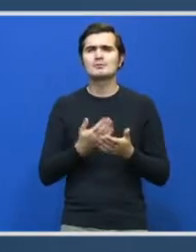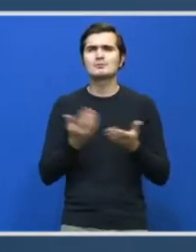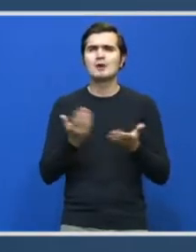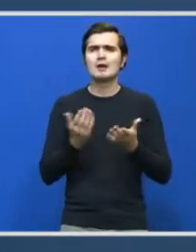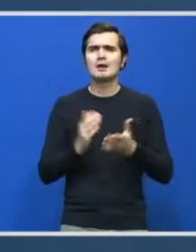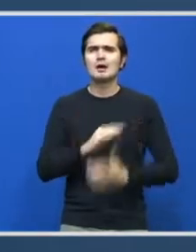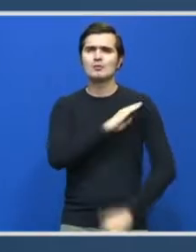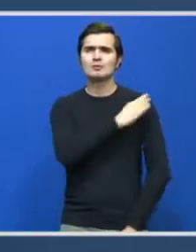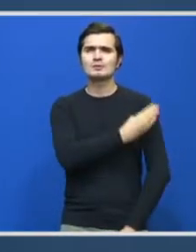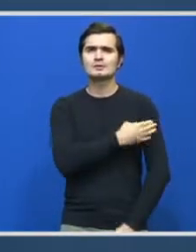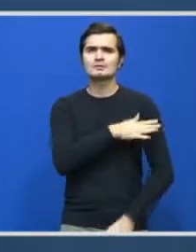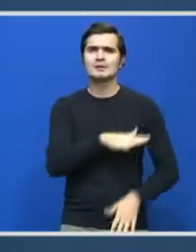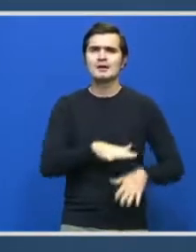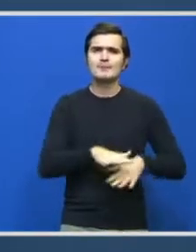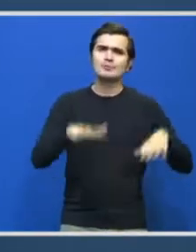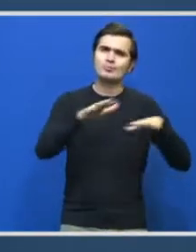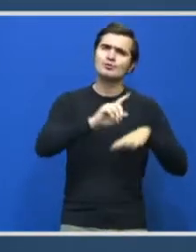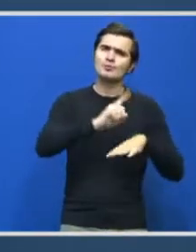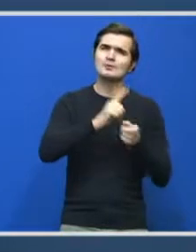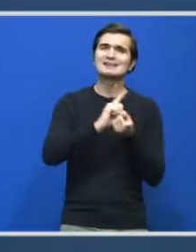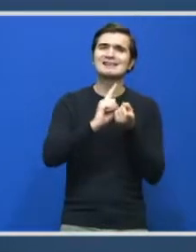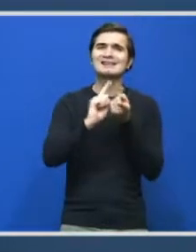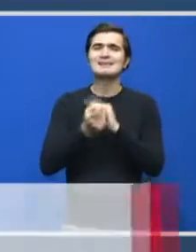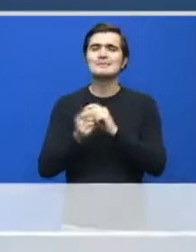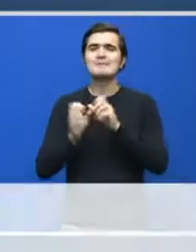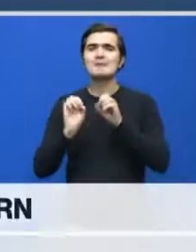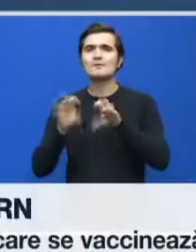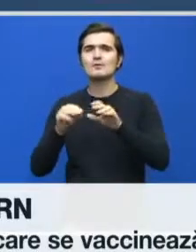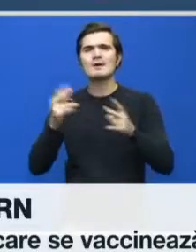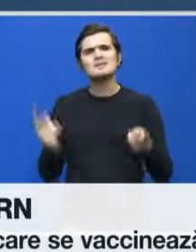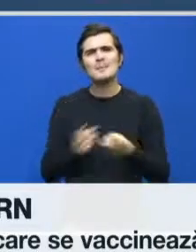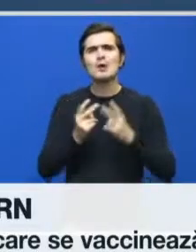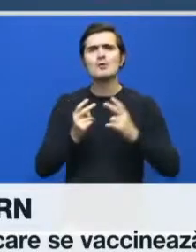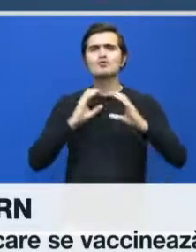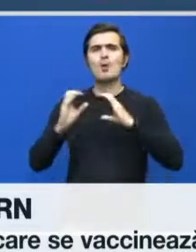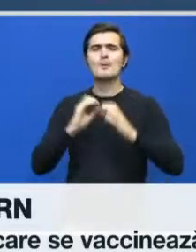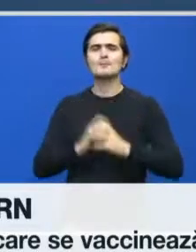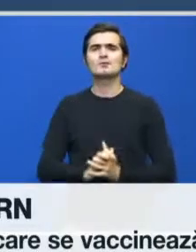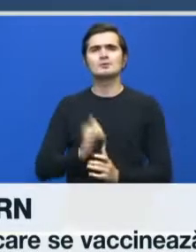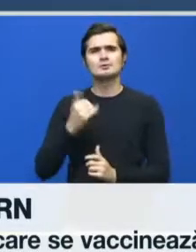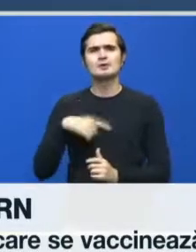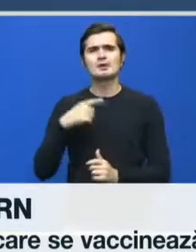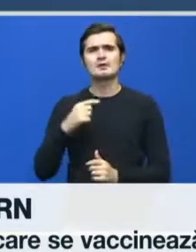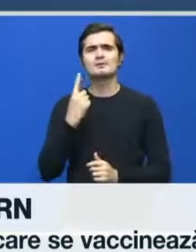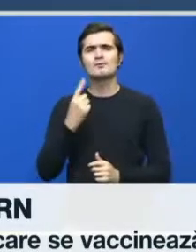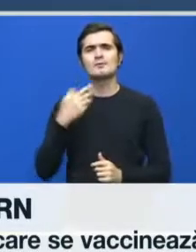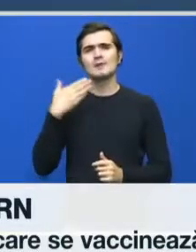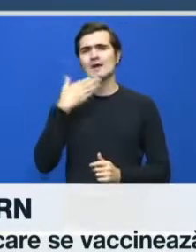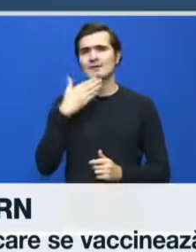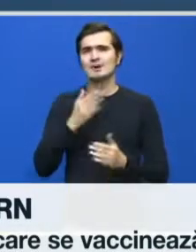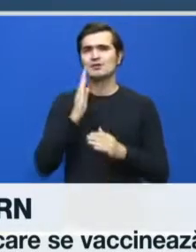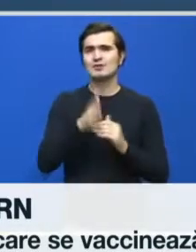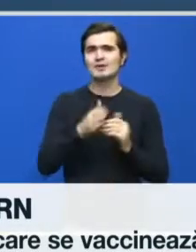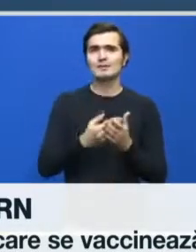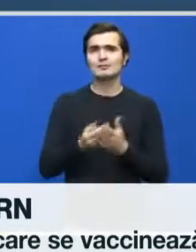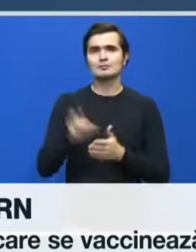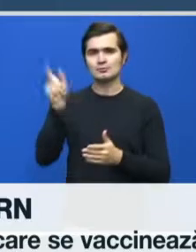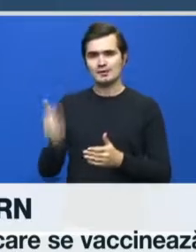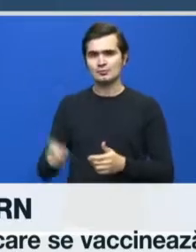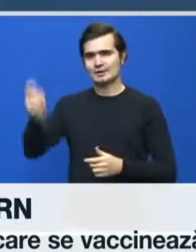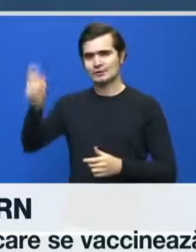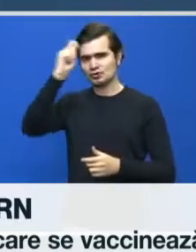autoritățile publice schimbă mai ușor și mai direct informații și, de asemenea, reprezintă și un avantaj direct către contribuabil, pentru